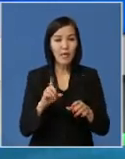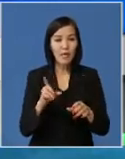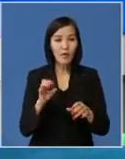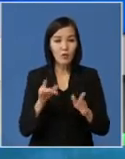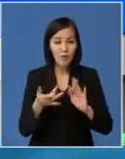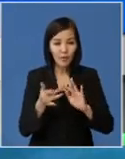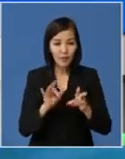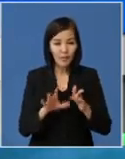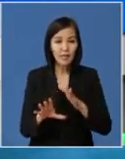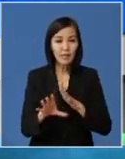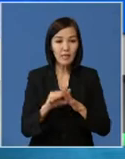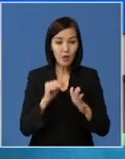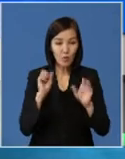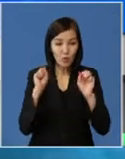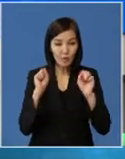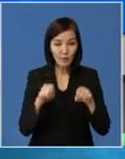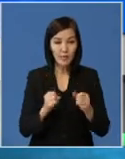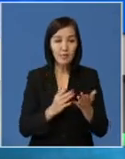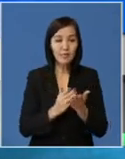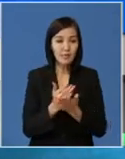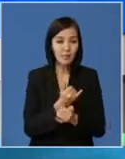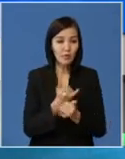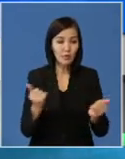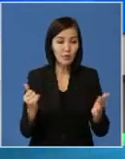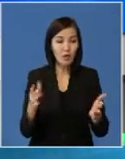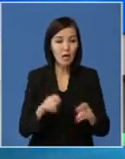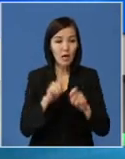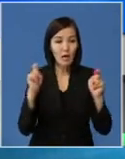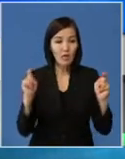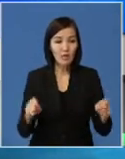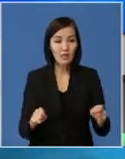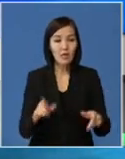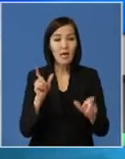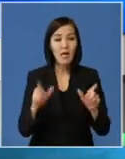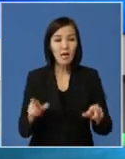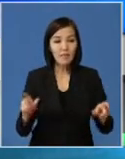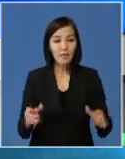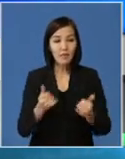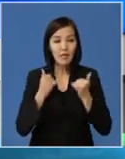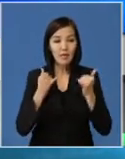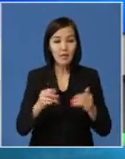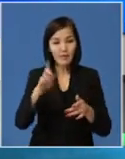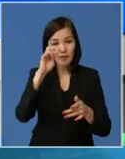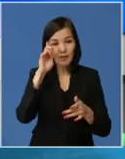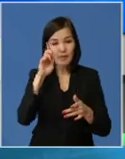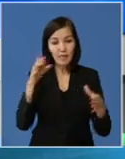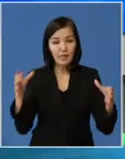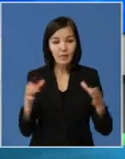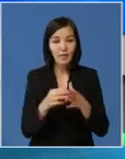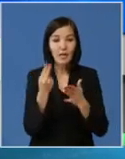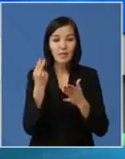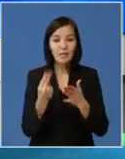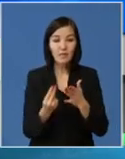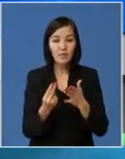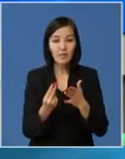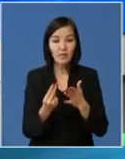азаматтар туралы анықтама беру дейтін жаңа қызмет түрі іске қосылды. Осылайша азаматтарға арналған үкімет мемлекет корпорациясы цифрландыруға